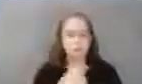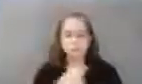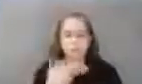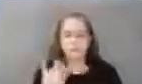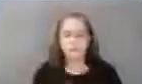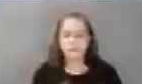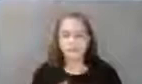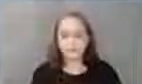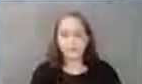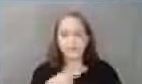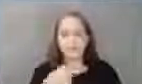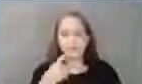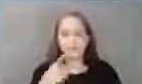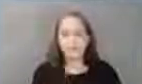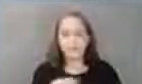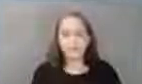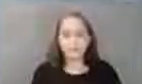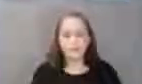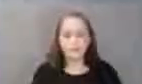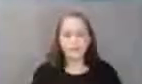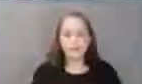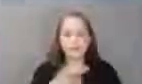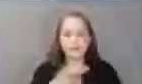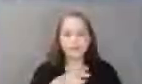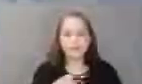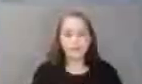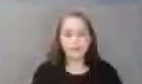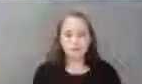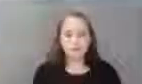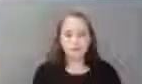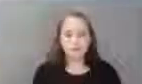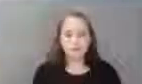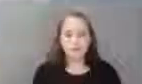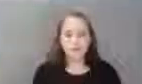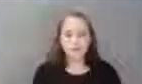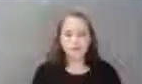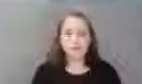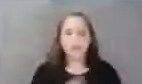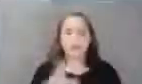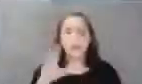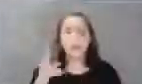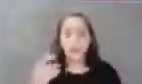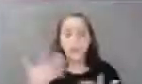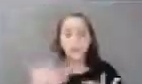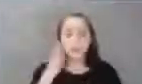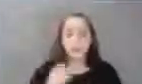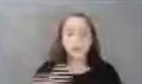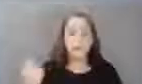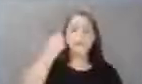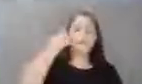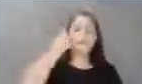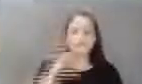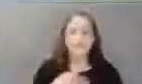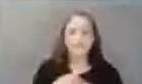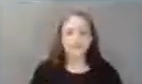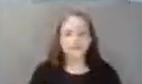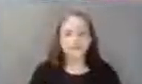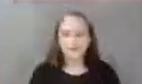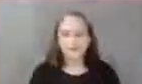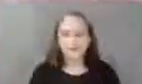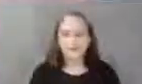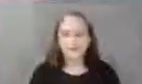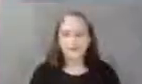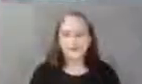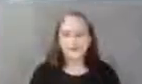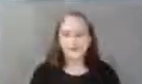maging aksidente, di ba? Siyempre, kinukosida na po natin ang bisikleta bilang active